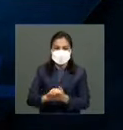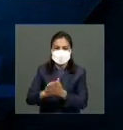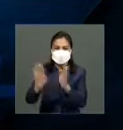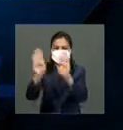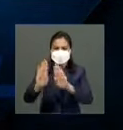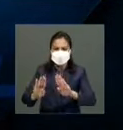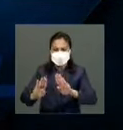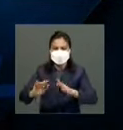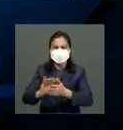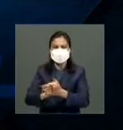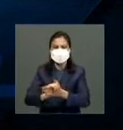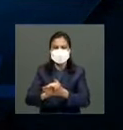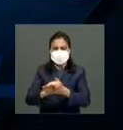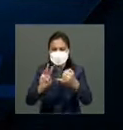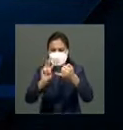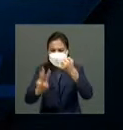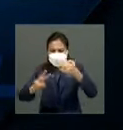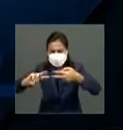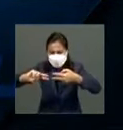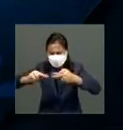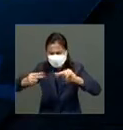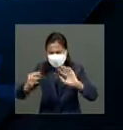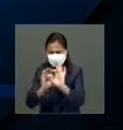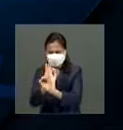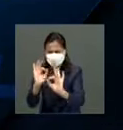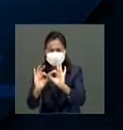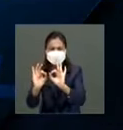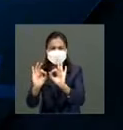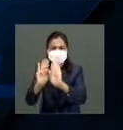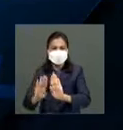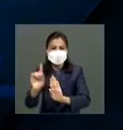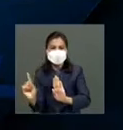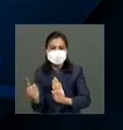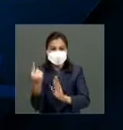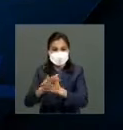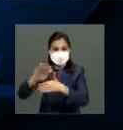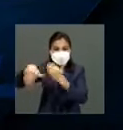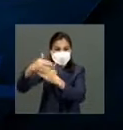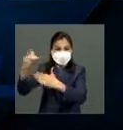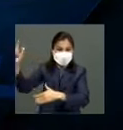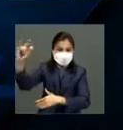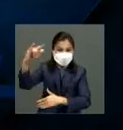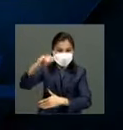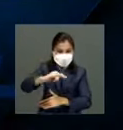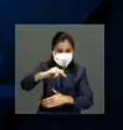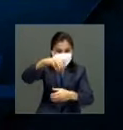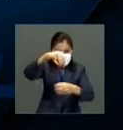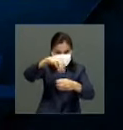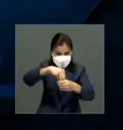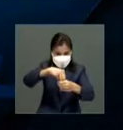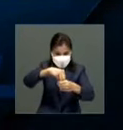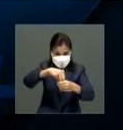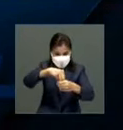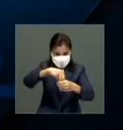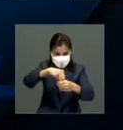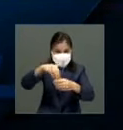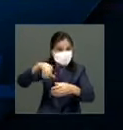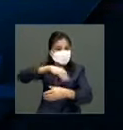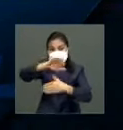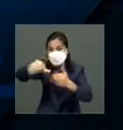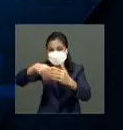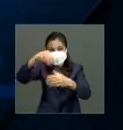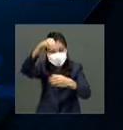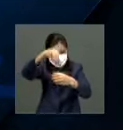ที่เรากังวลใจแต่กลับเรียนเลยนะครับว่าทุกคนที่เข้ามาณตอนนี้โดยส่วนใหญ่แล้วก็จะอยู่ในไม่ได้โดยส่วนใหญ่ทุกคนนะครับ